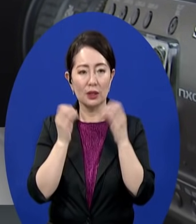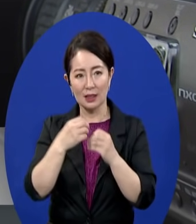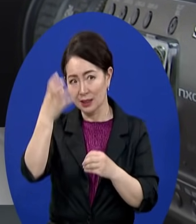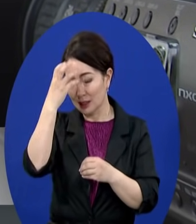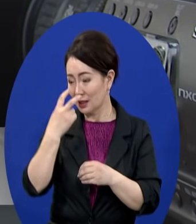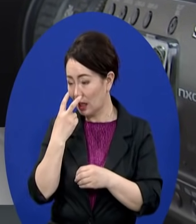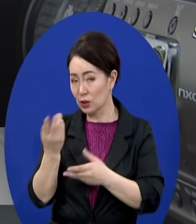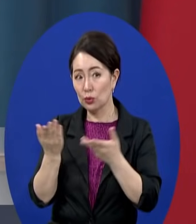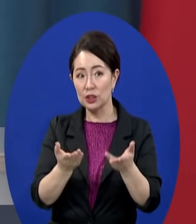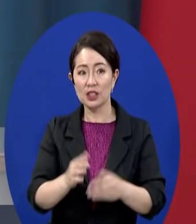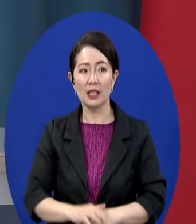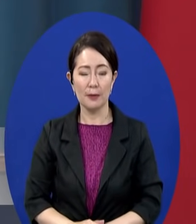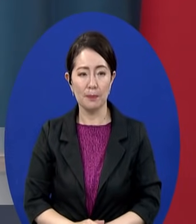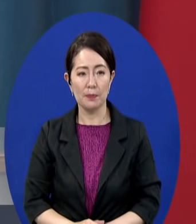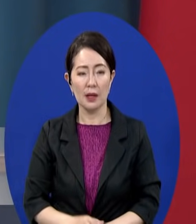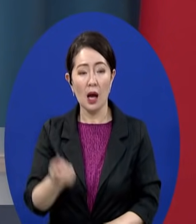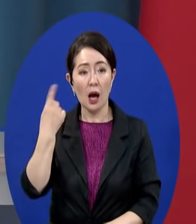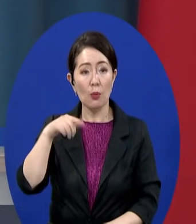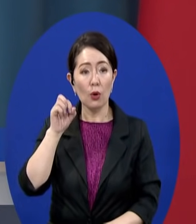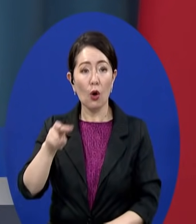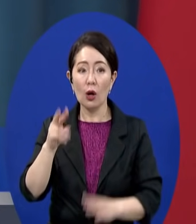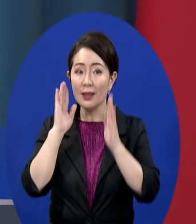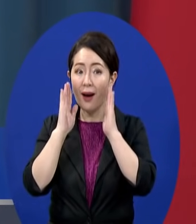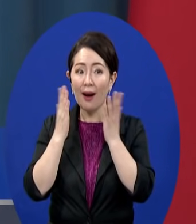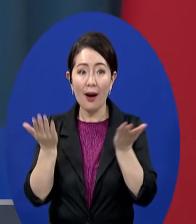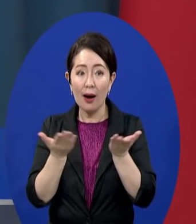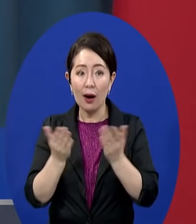газар үзэж байна. Хамгийн гол анхаарах зүйл нь бол